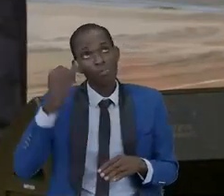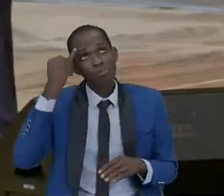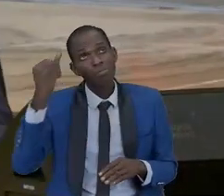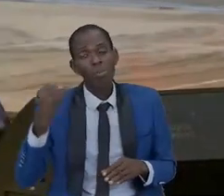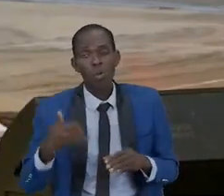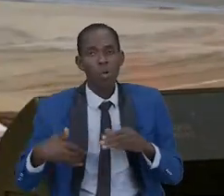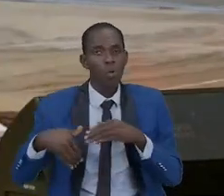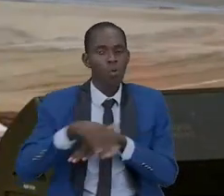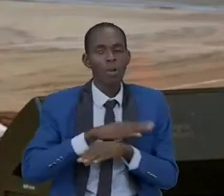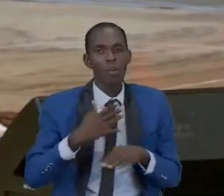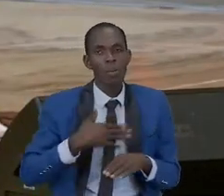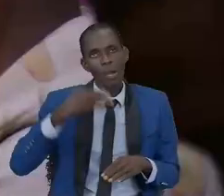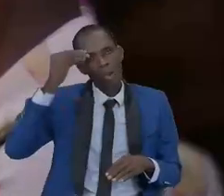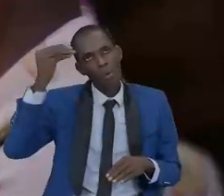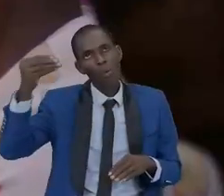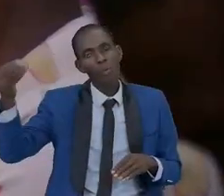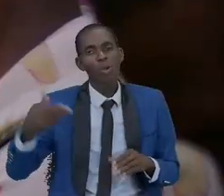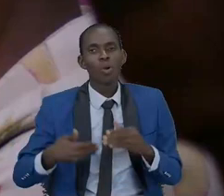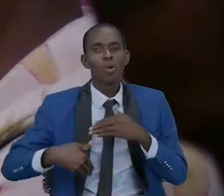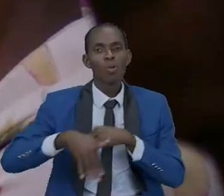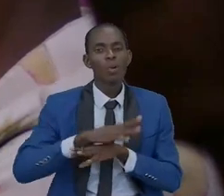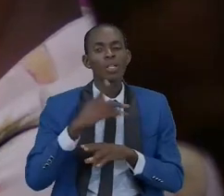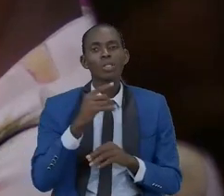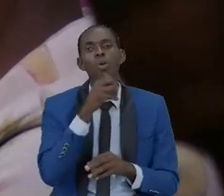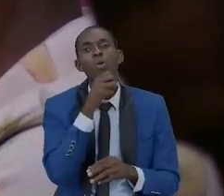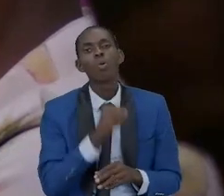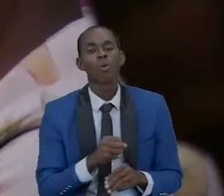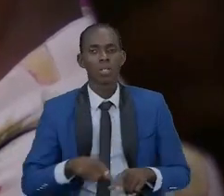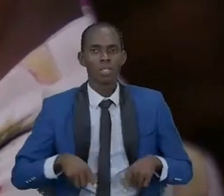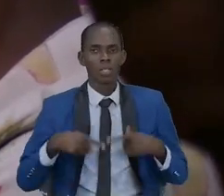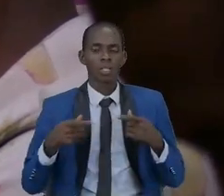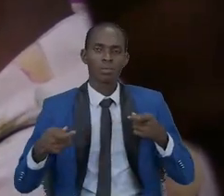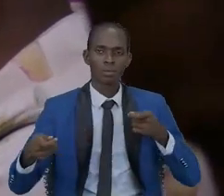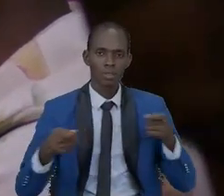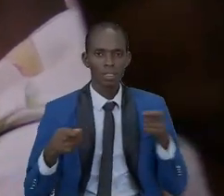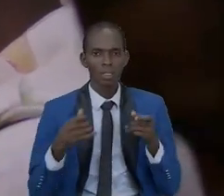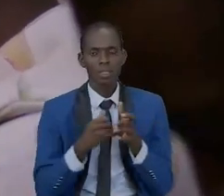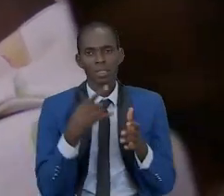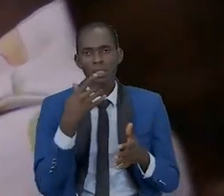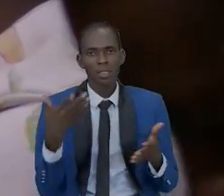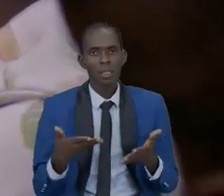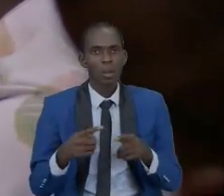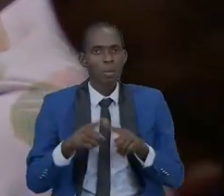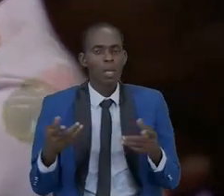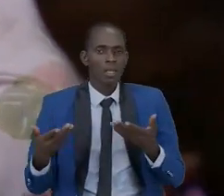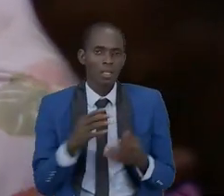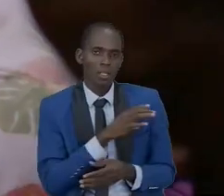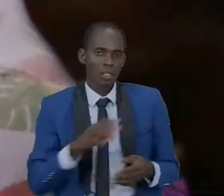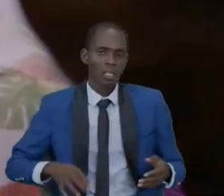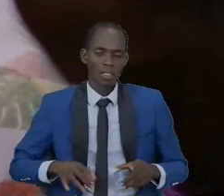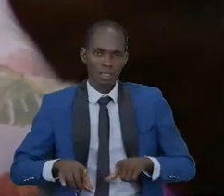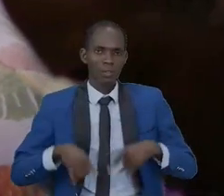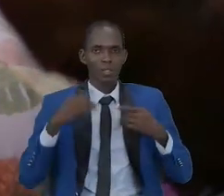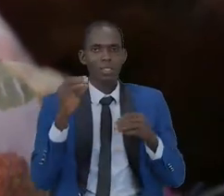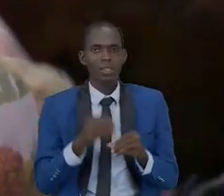j'ai rien sur toutes mes opinions et sur toute ma vie viens régner Maître Jésus c'est Chris qui vit à moi